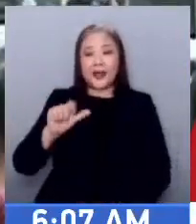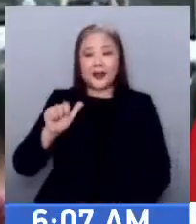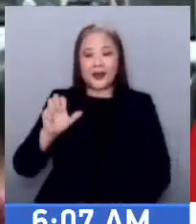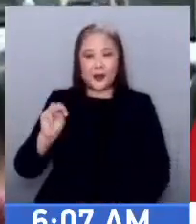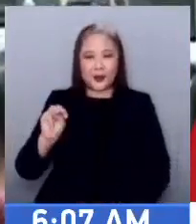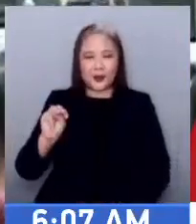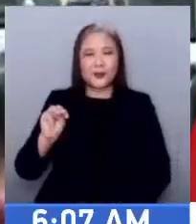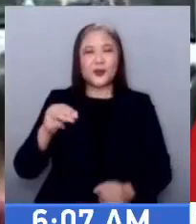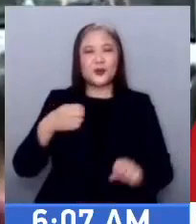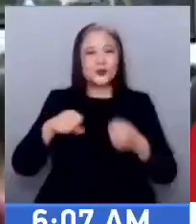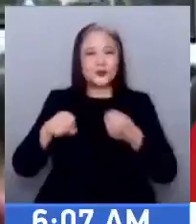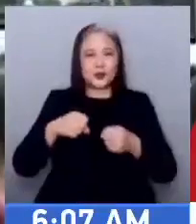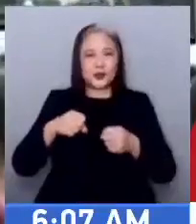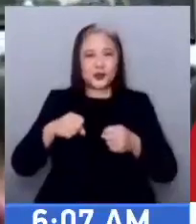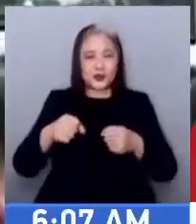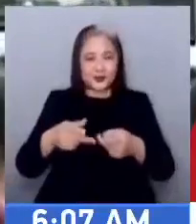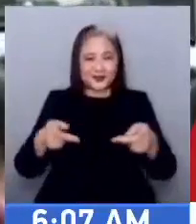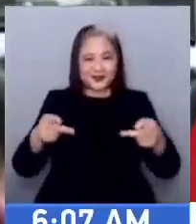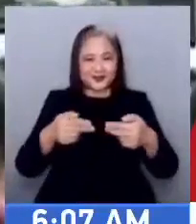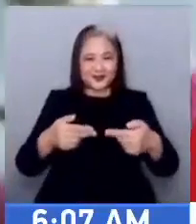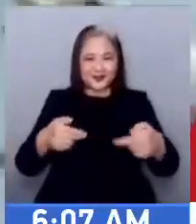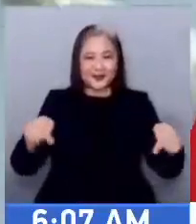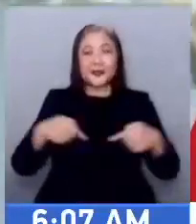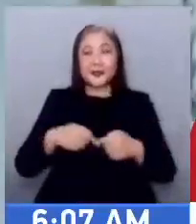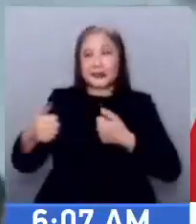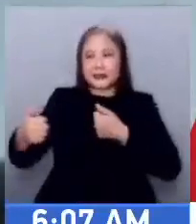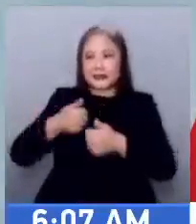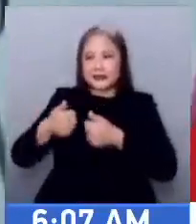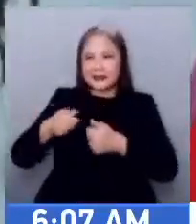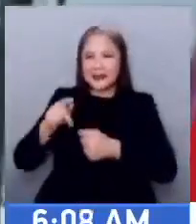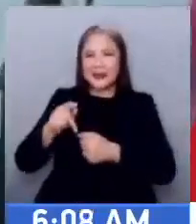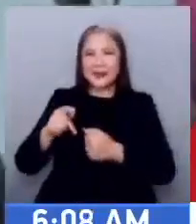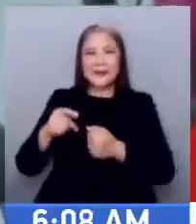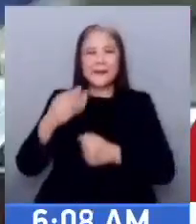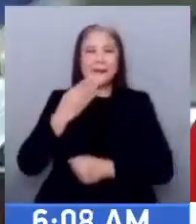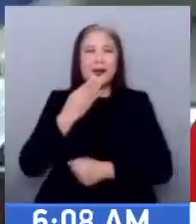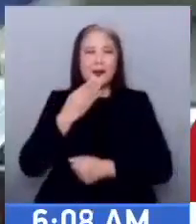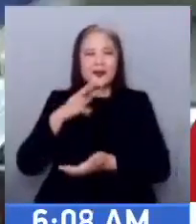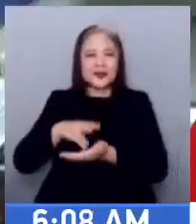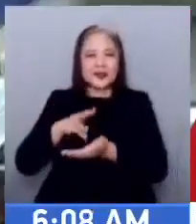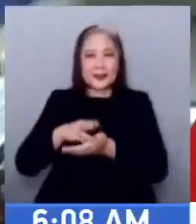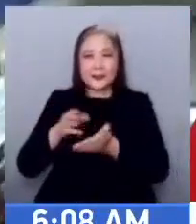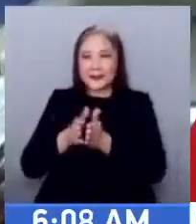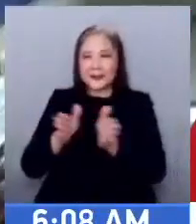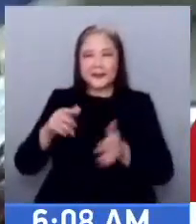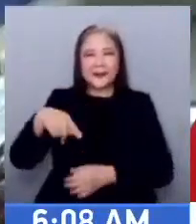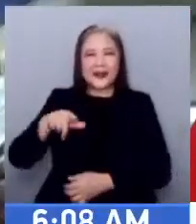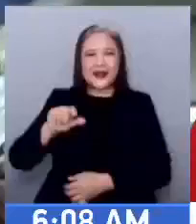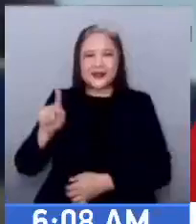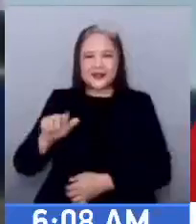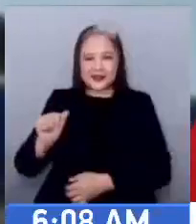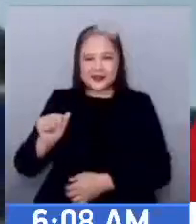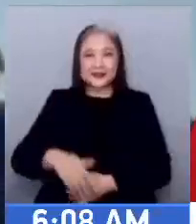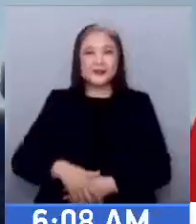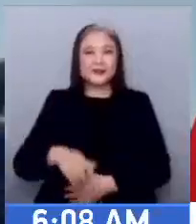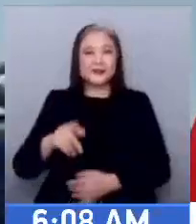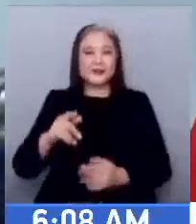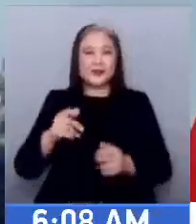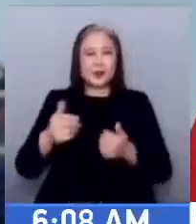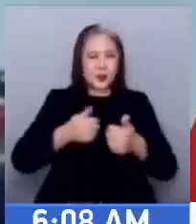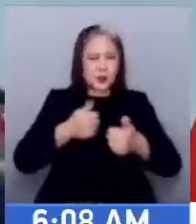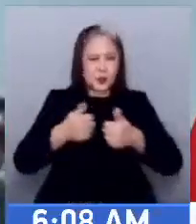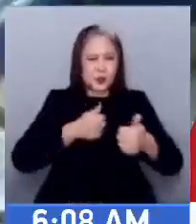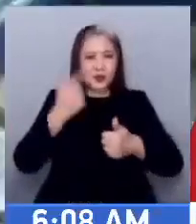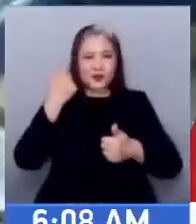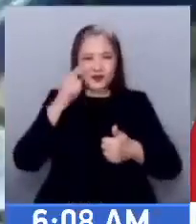Pagkatapos ng nakagawi ang kompetisyon sa Bacol City Public Plaza, dito muling magtatagisan ang mga kalahok para sa nagbabalik na Masskara